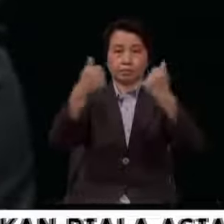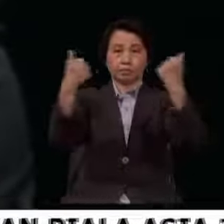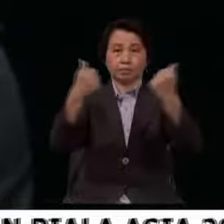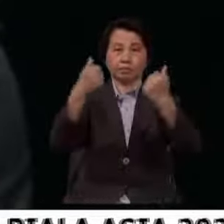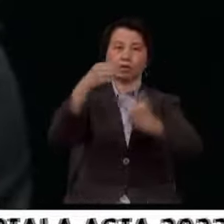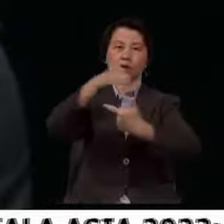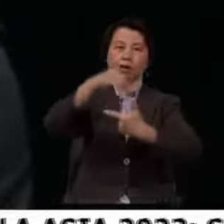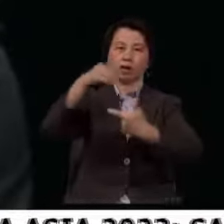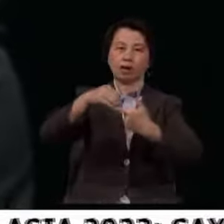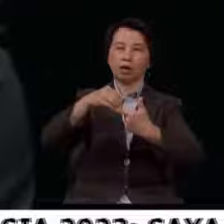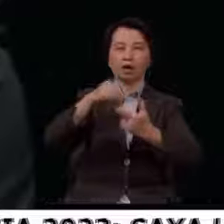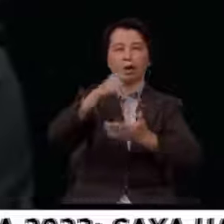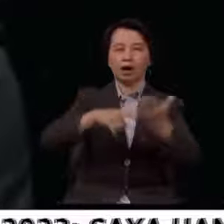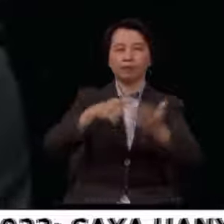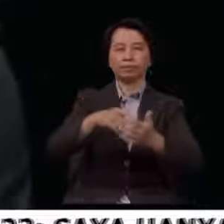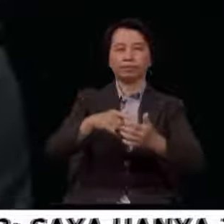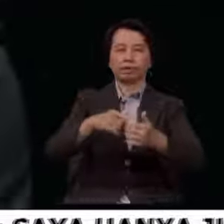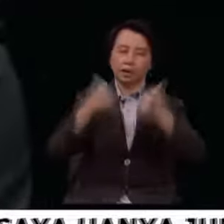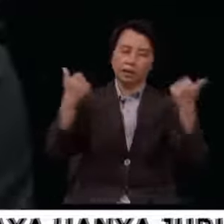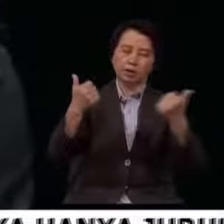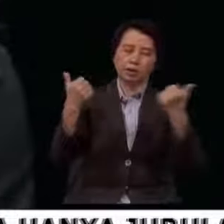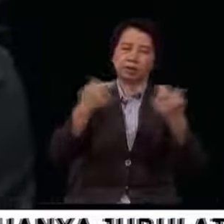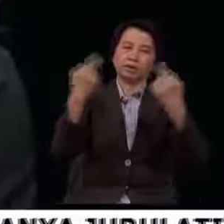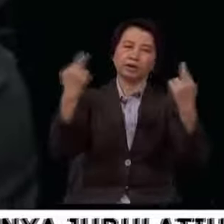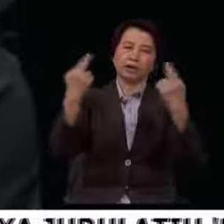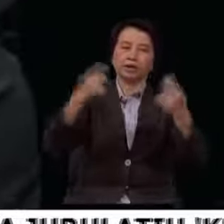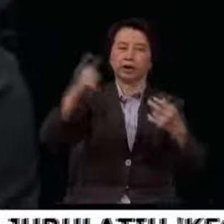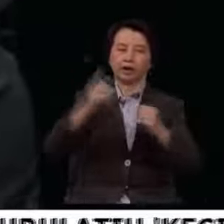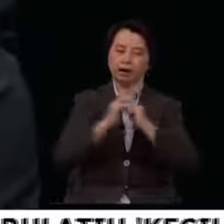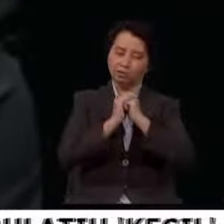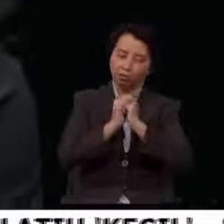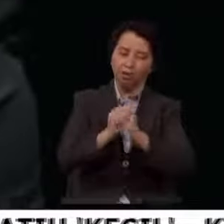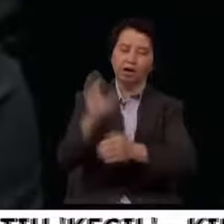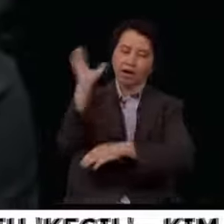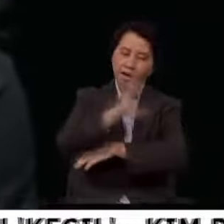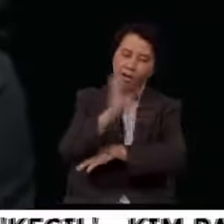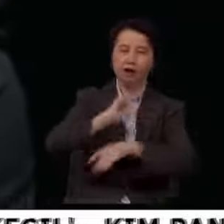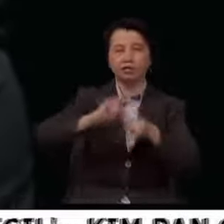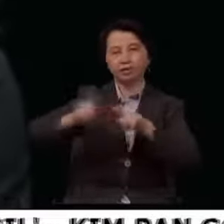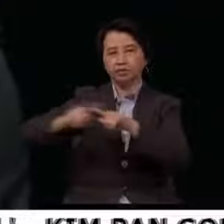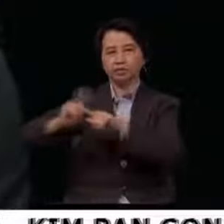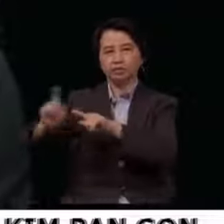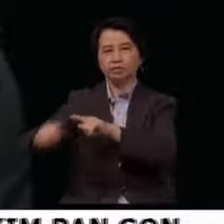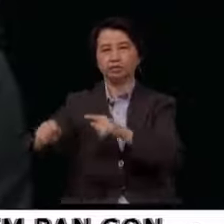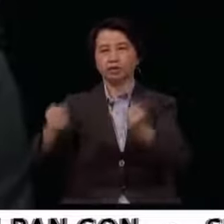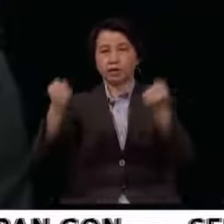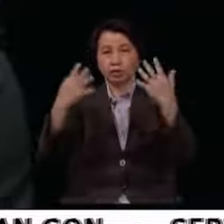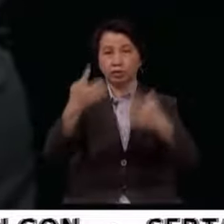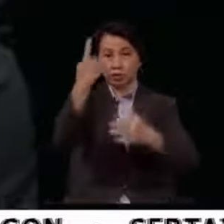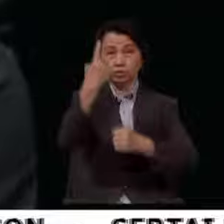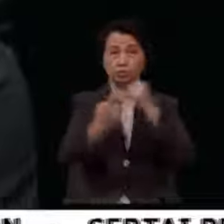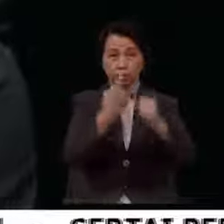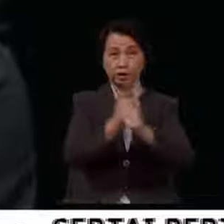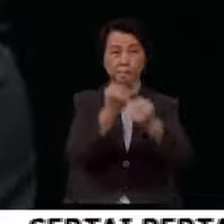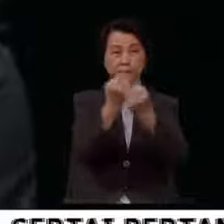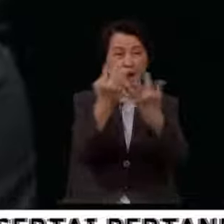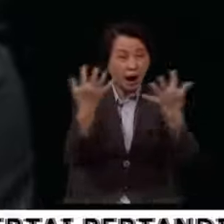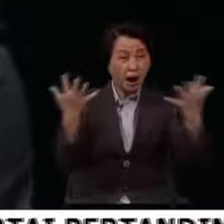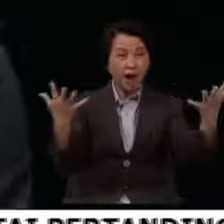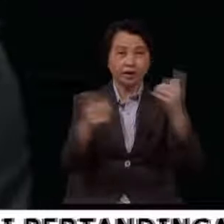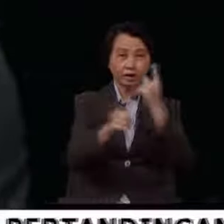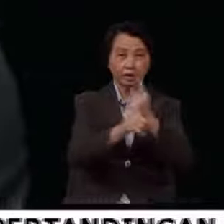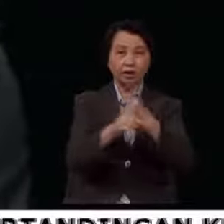in sebelum pun dah apa mengakibatkan pergerakan jatuh segi cerita untuk kita pantau